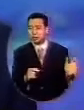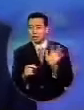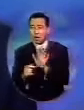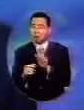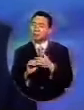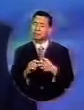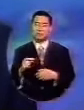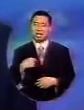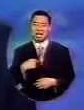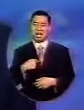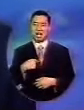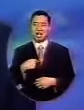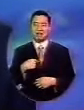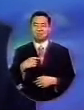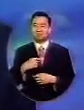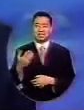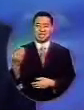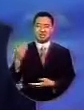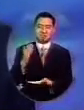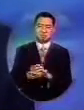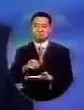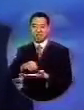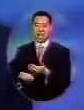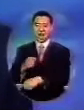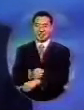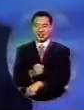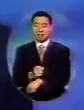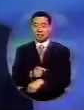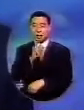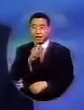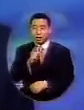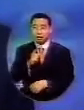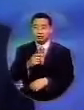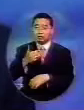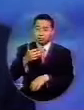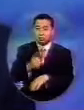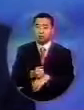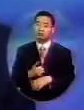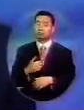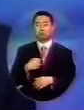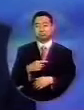프로그램을 그만두겠다고 했다는 겁니다. 결국 우리는 방송에 나가지 못했습니다.